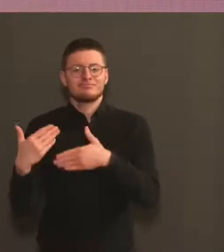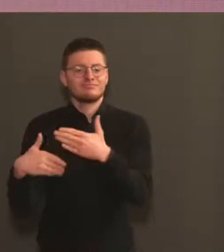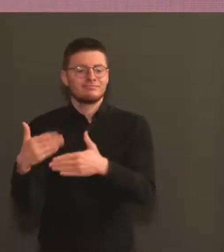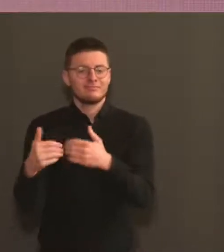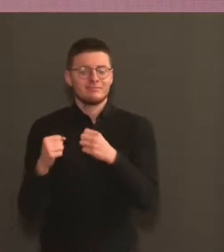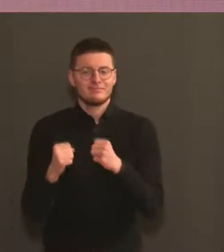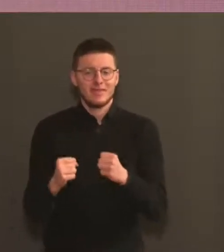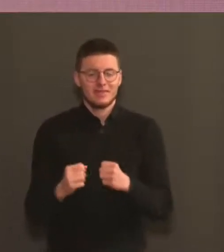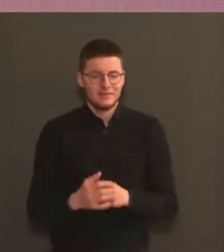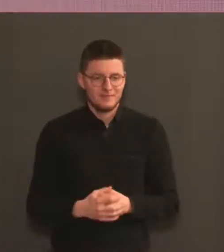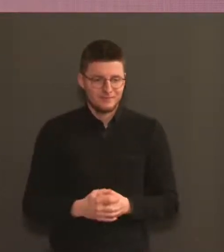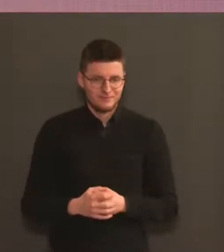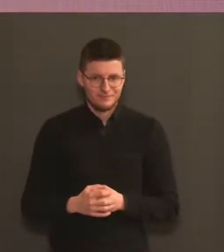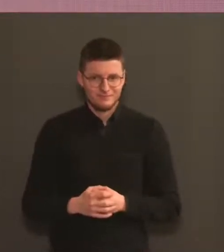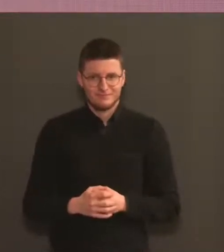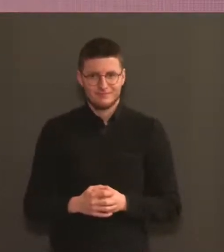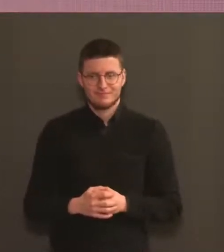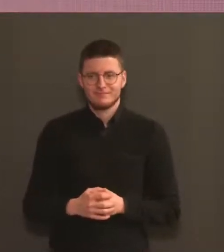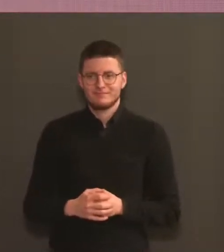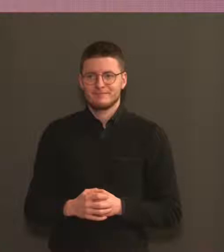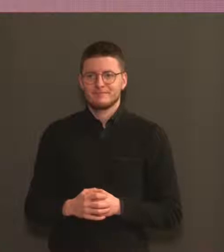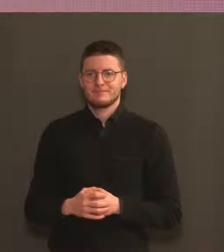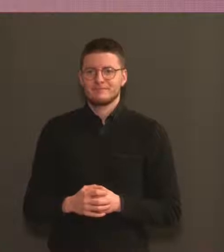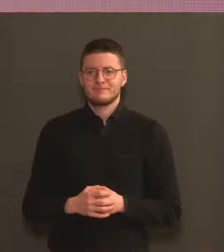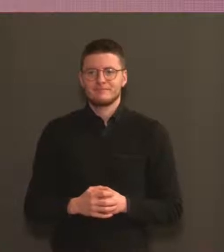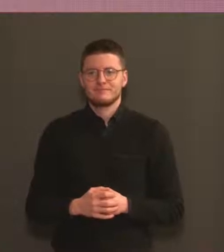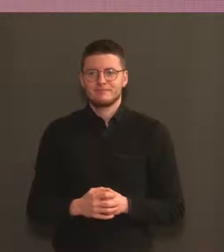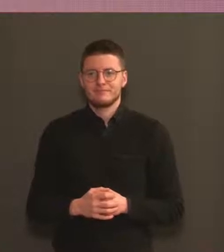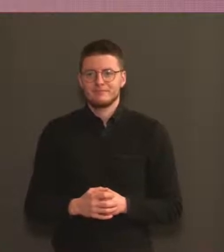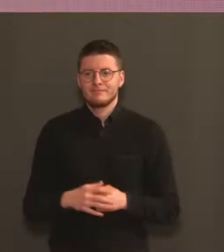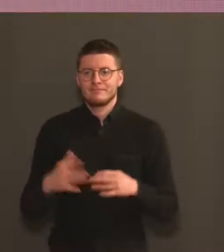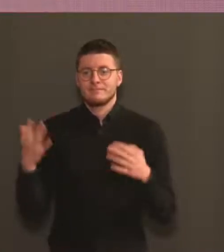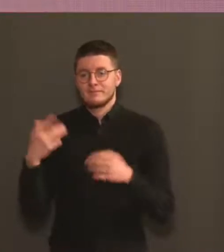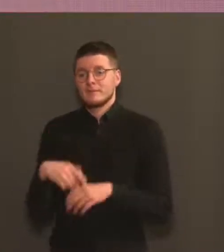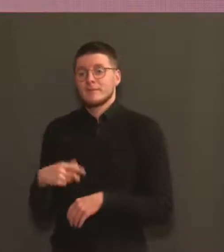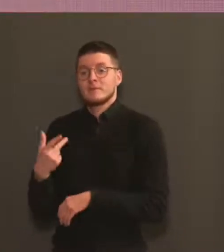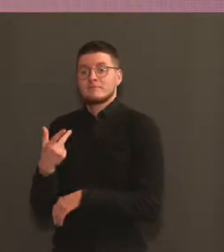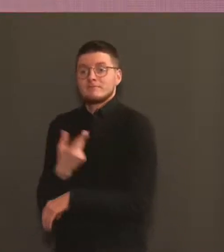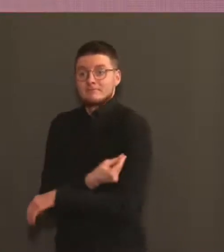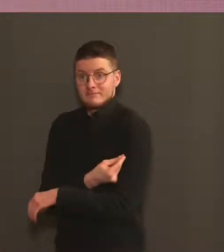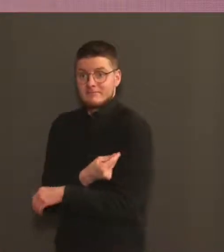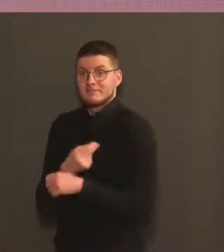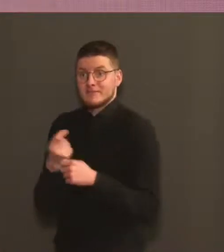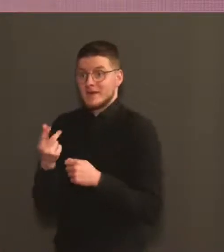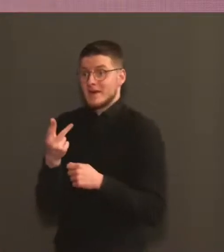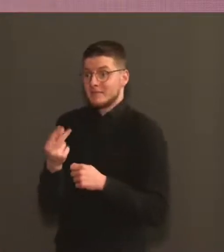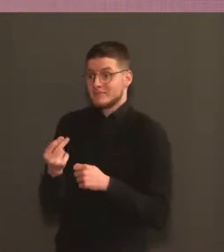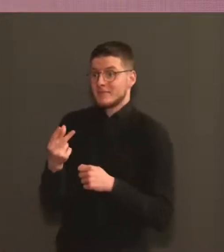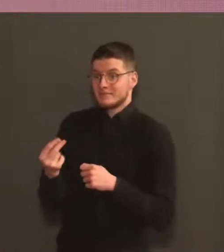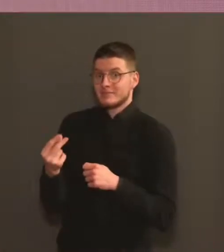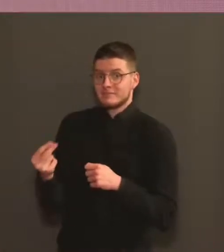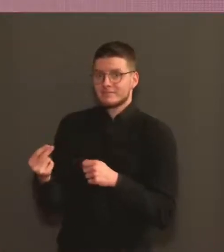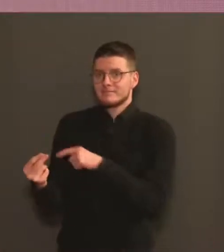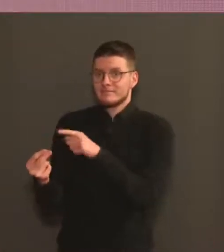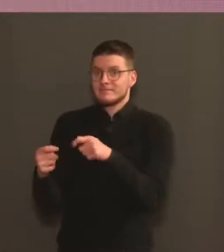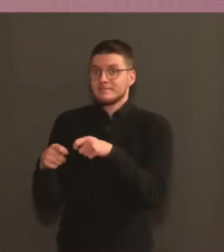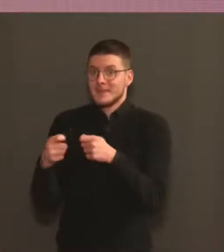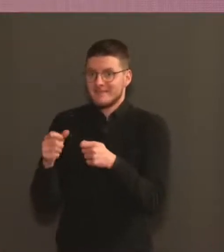Al van sinds haar opstart zorgde de vaccinatiecampagne voor veel discussie.